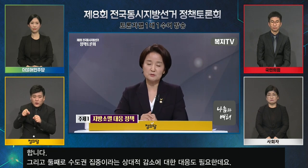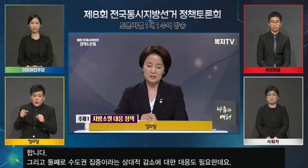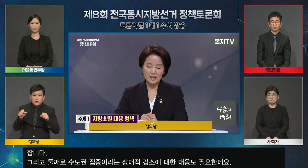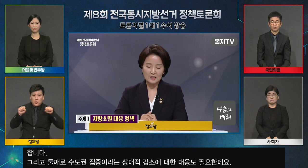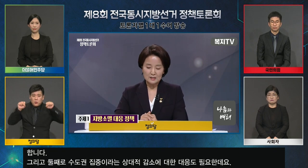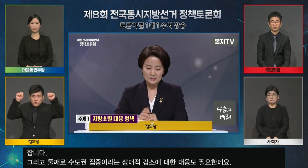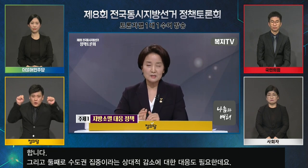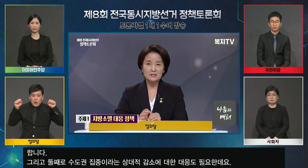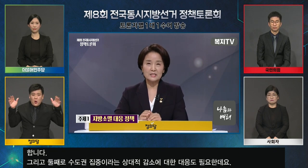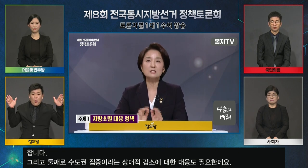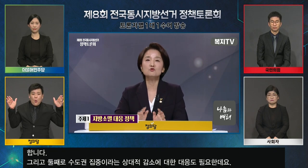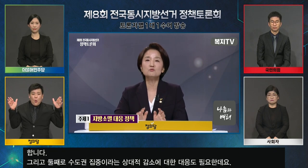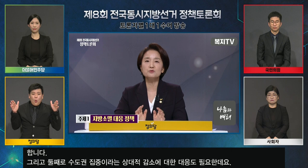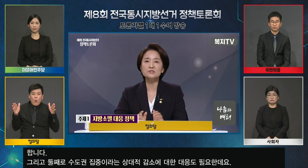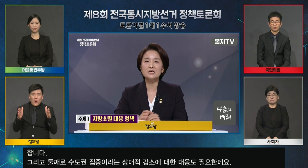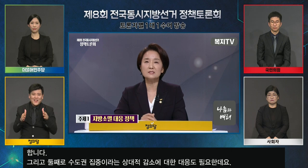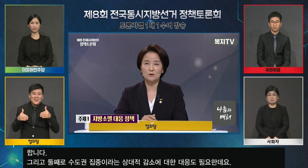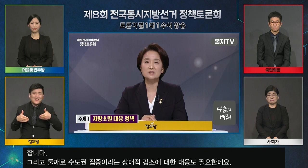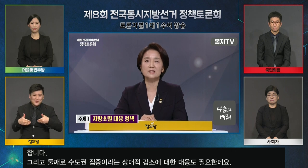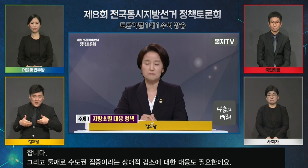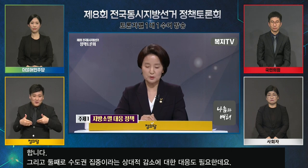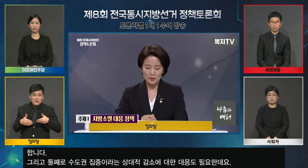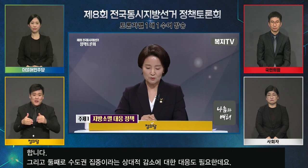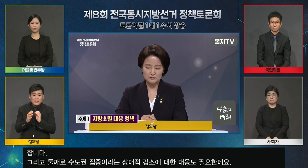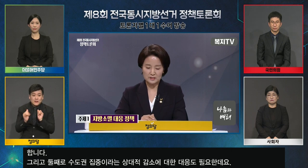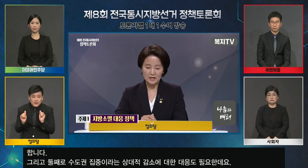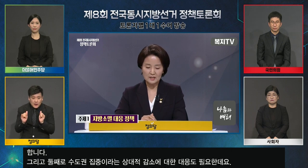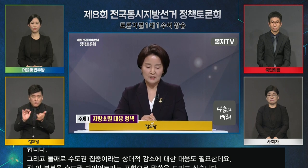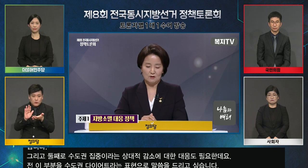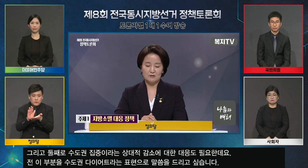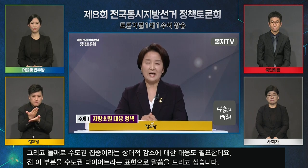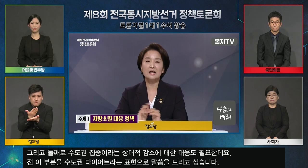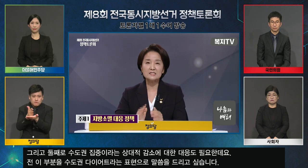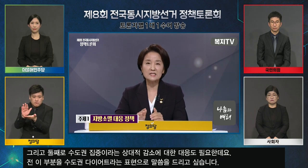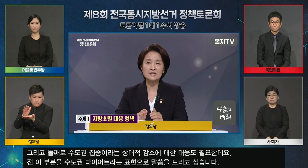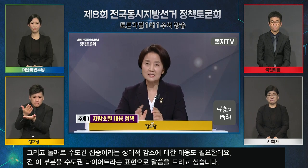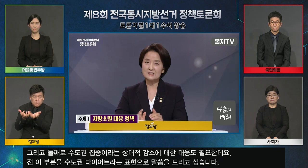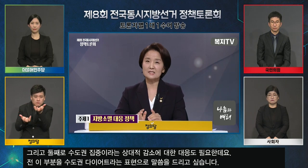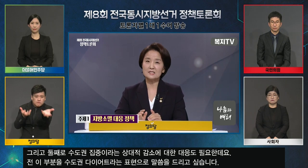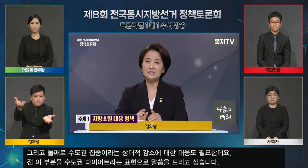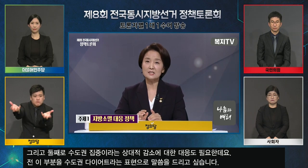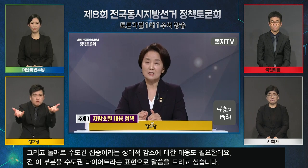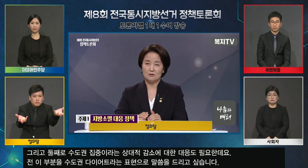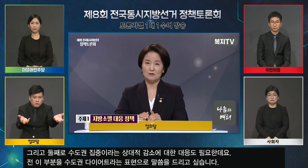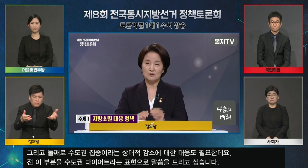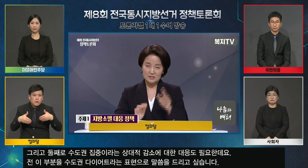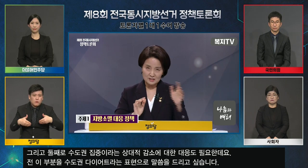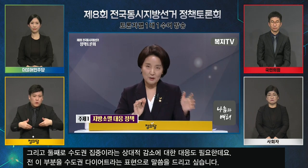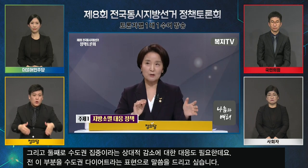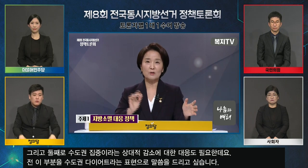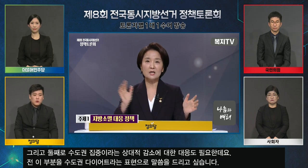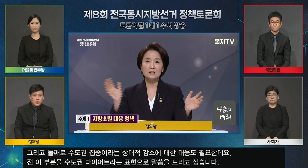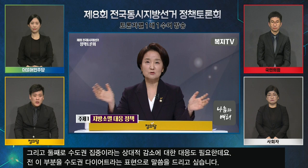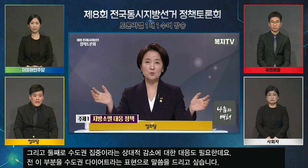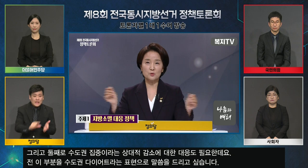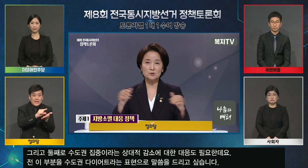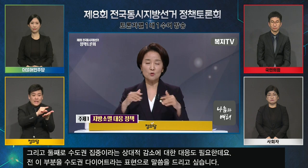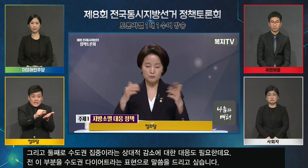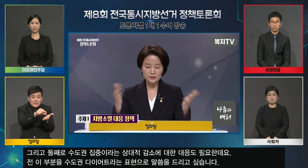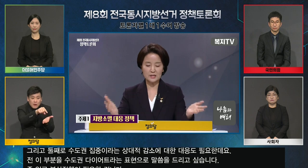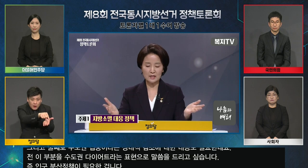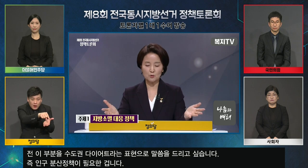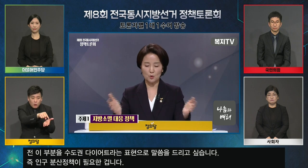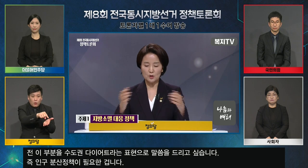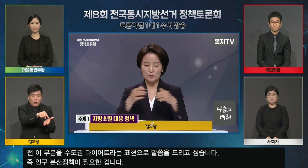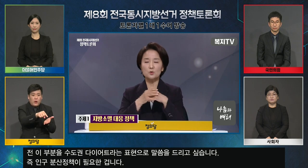드리고 싶습니다. 즉 인구분산 정책이 필요한 겁니다. 양질의 일자리를 지방과 수도권,